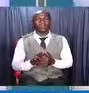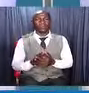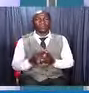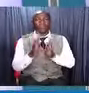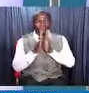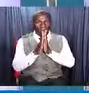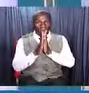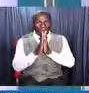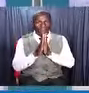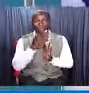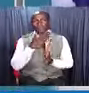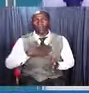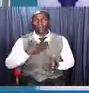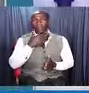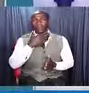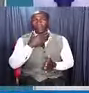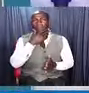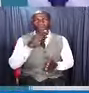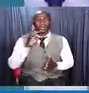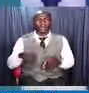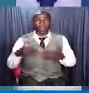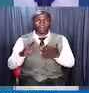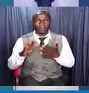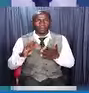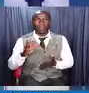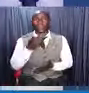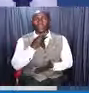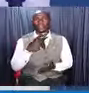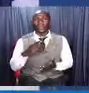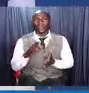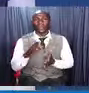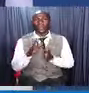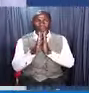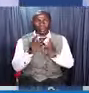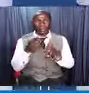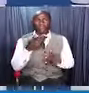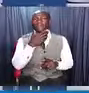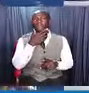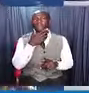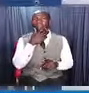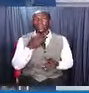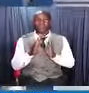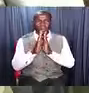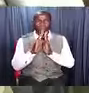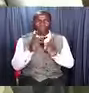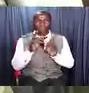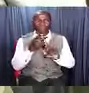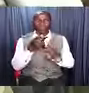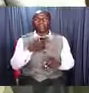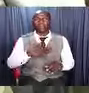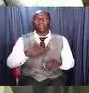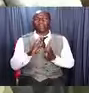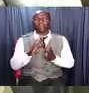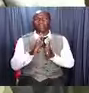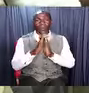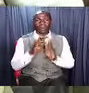Muombe baba sasa. And pray to my father. Atawapeni haja. And he will give you your desire. Haya muombe baba. Now pray to me. Haya muombe baba. Now pray to my haya